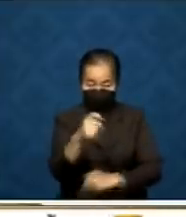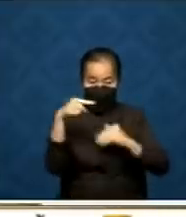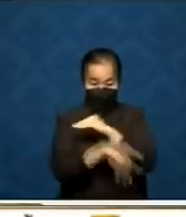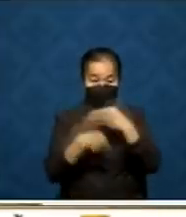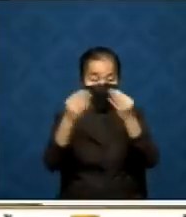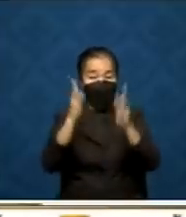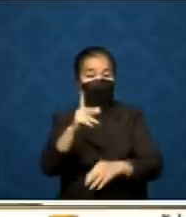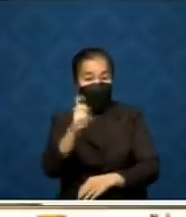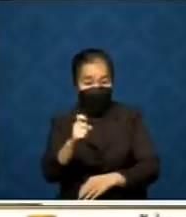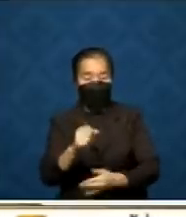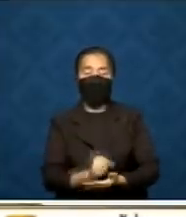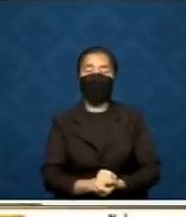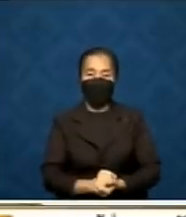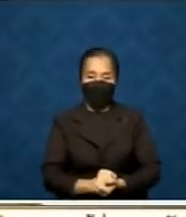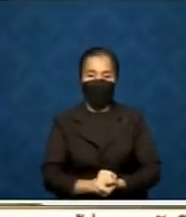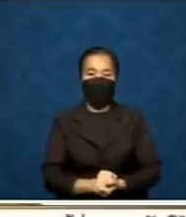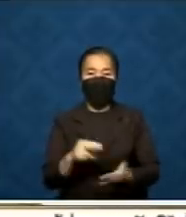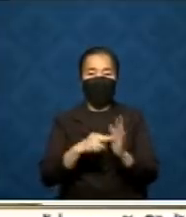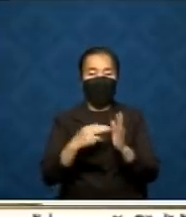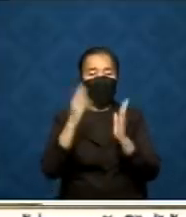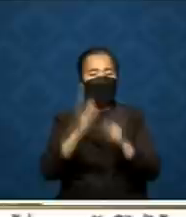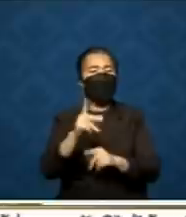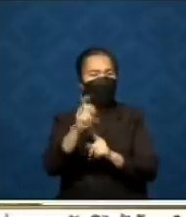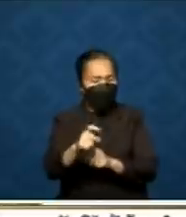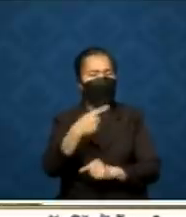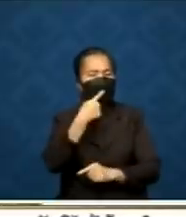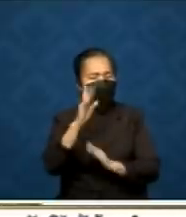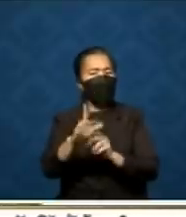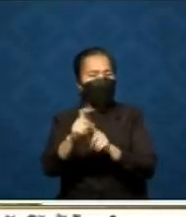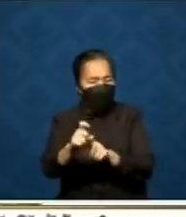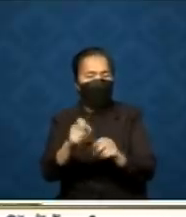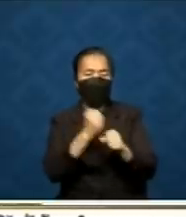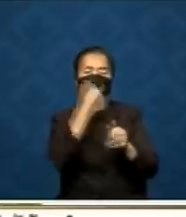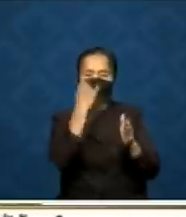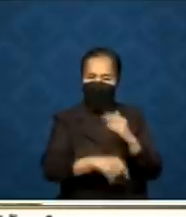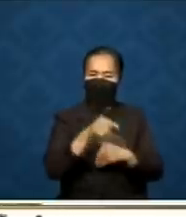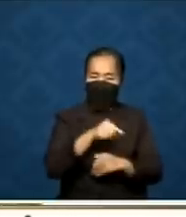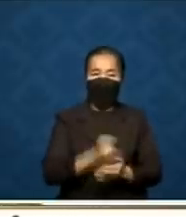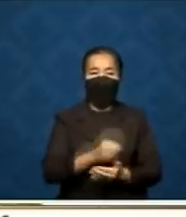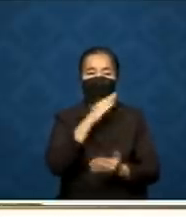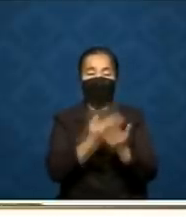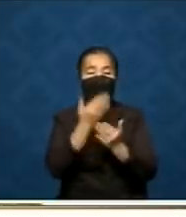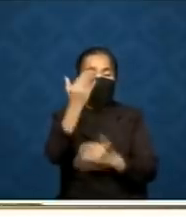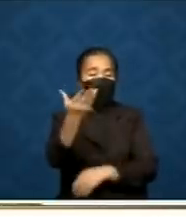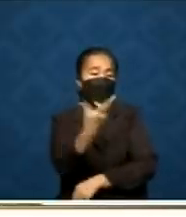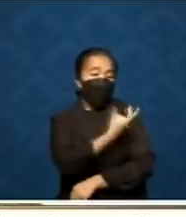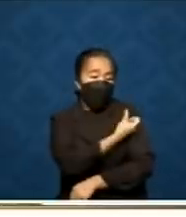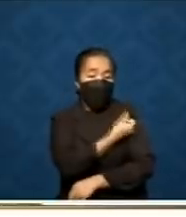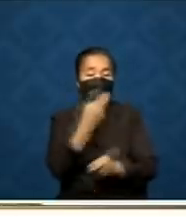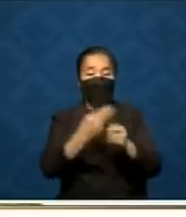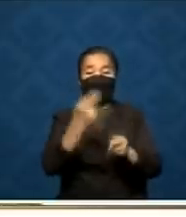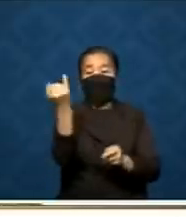โอ้นี่ไงเขาถึงบอกว่าค้าความตายแต่ถ้าทุจริตจริงๆซื้อวัคซีนไม่มีคุณภาพ